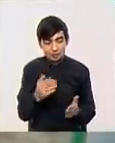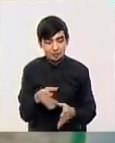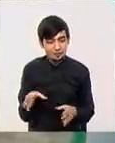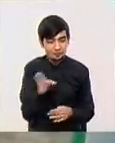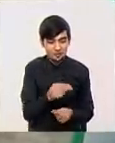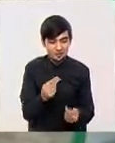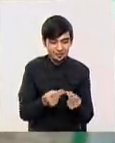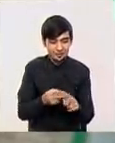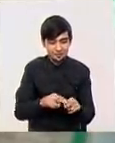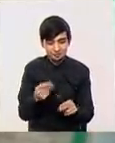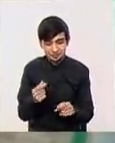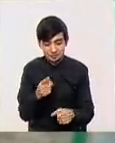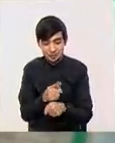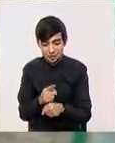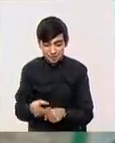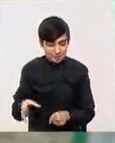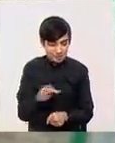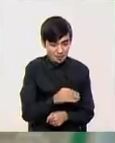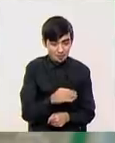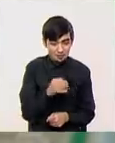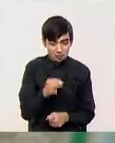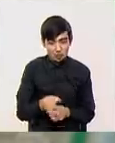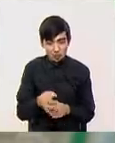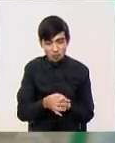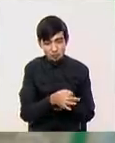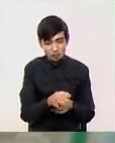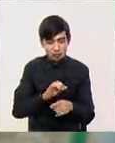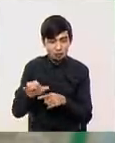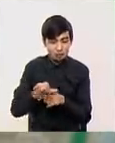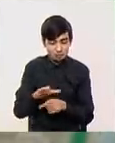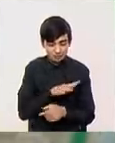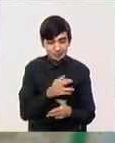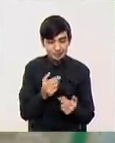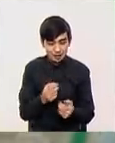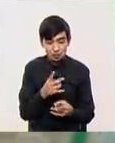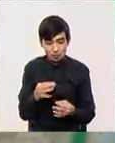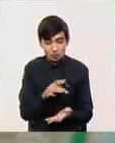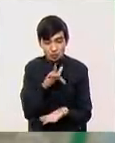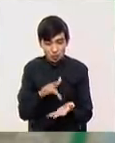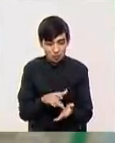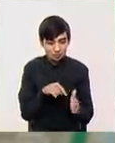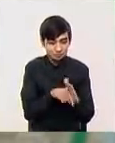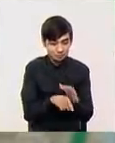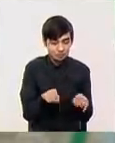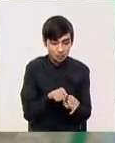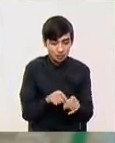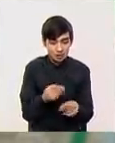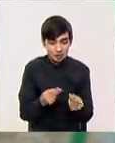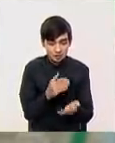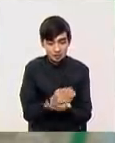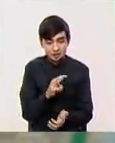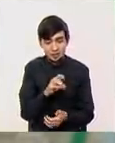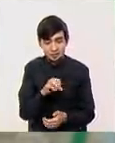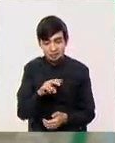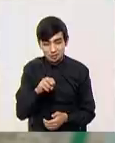жаңа шектеу салынды да, яғни облыстарға жіберді, бірақ дегенмен де мына қаланың ішіндегі ойындарға, яғни